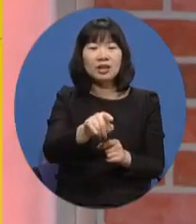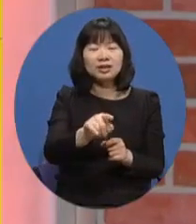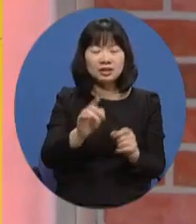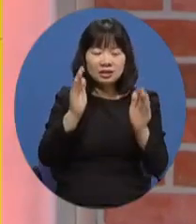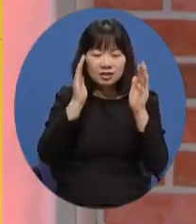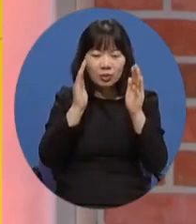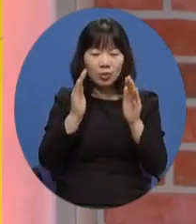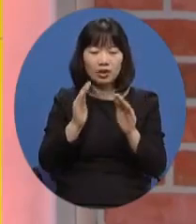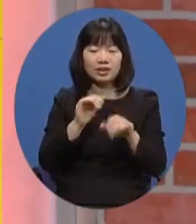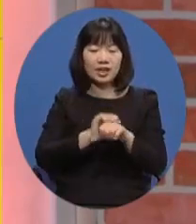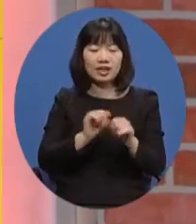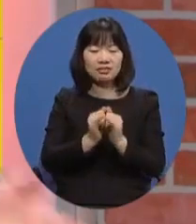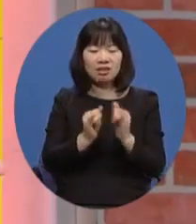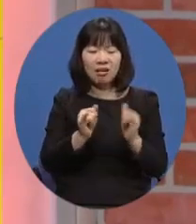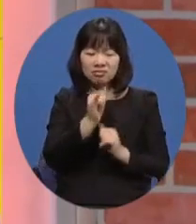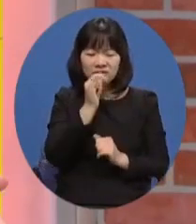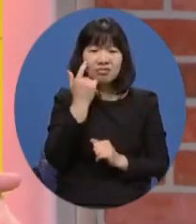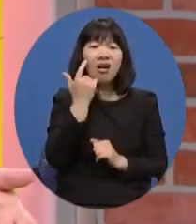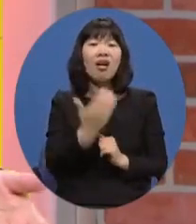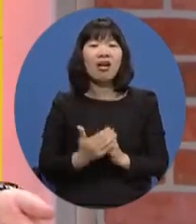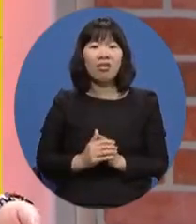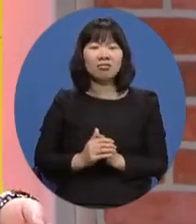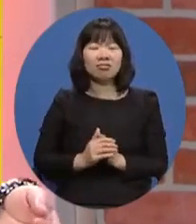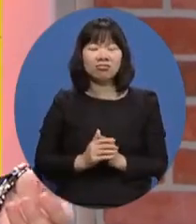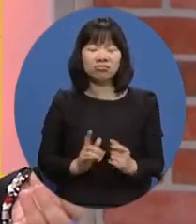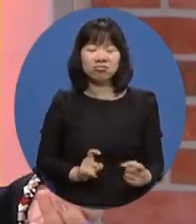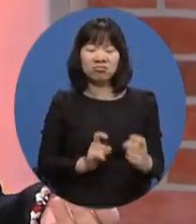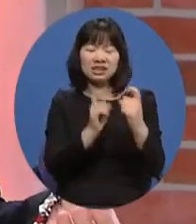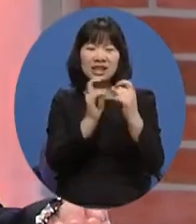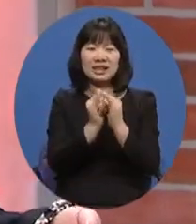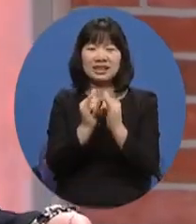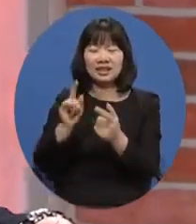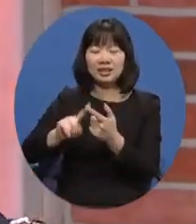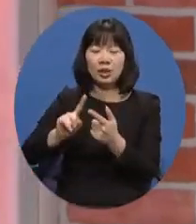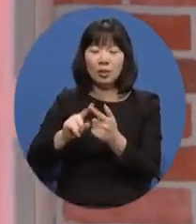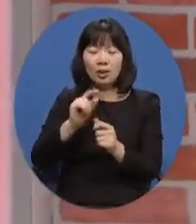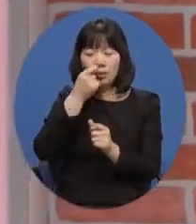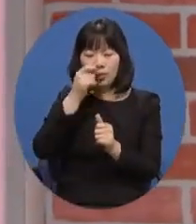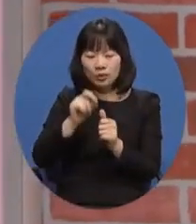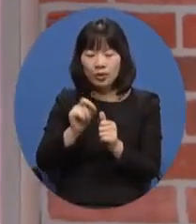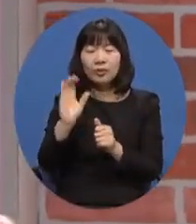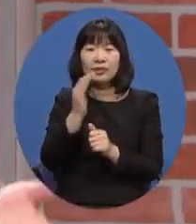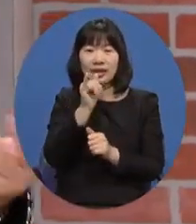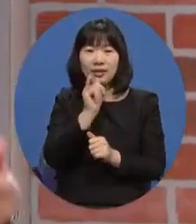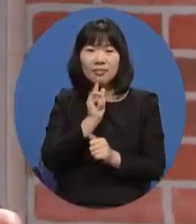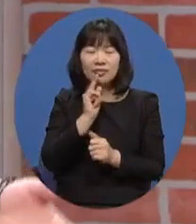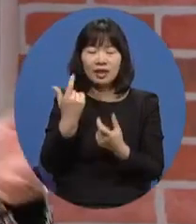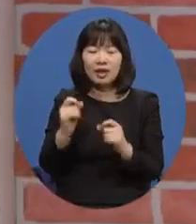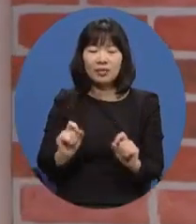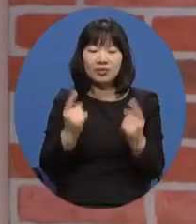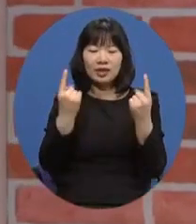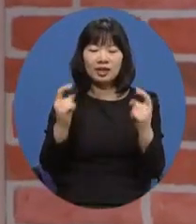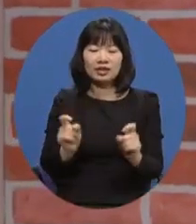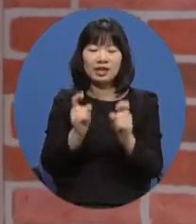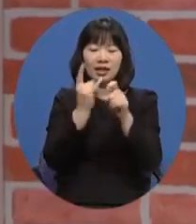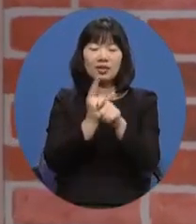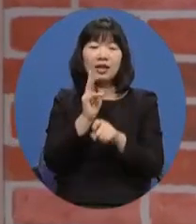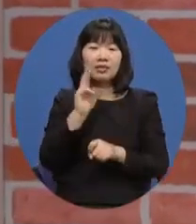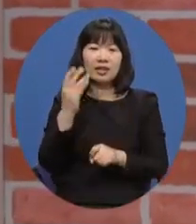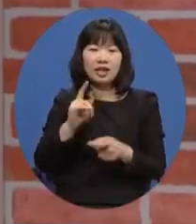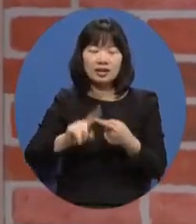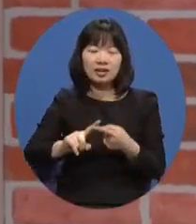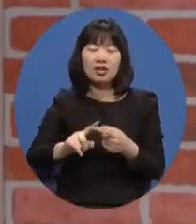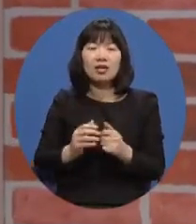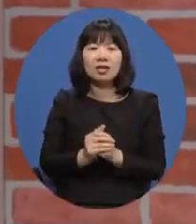공부 잘하는 사람이 어디 하나 있기나 해? 뭐 이렇게 되는 거죠. 그러면 인간에 대한 모욕이 되는 거죠. 이러면서 이제 싸우게 되는 거예요. 근데